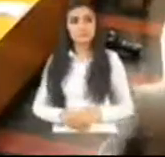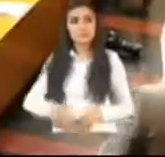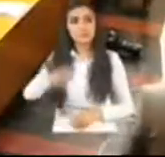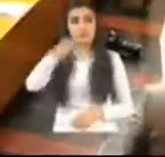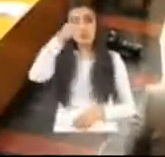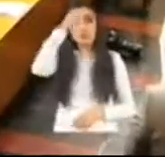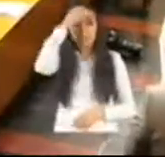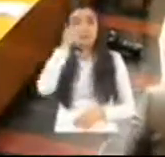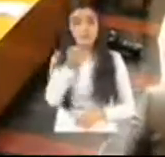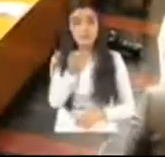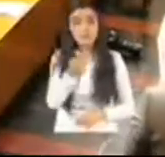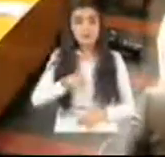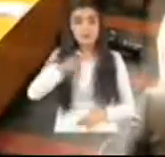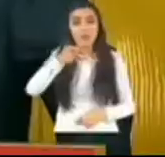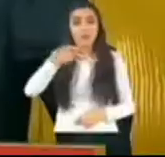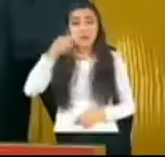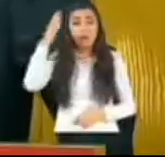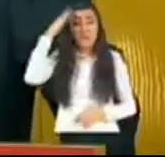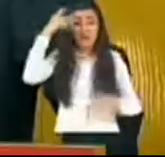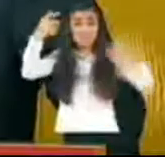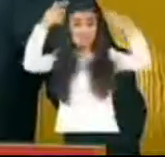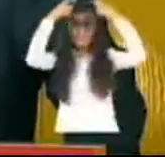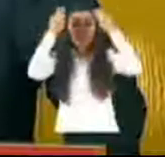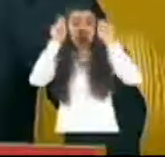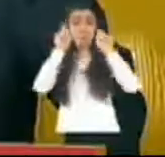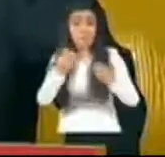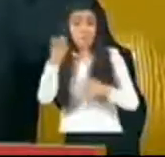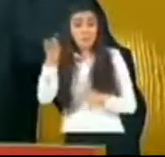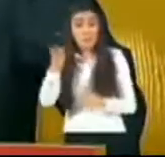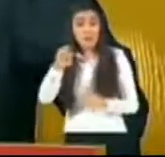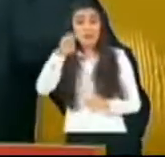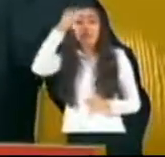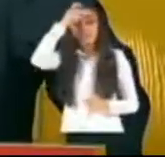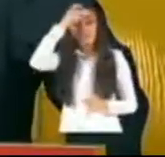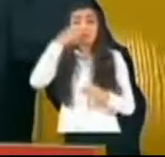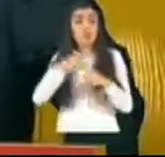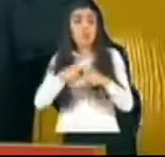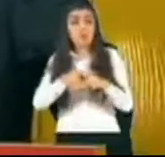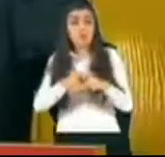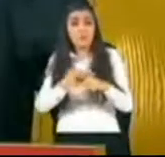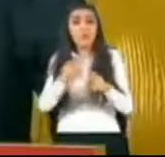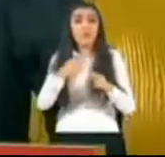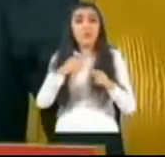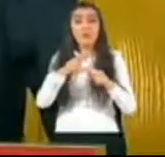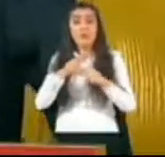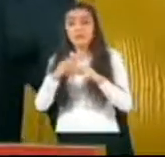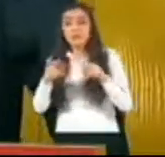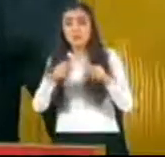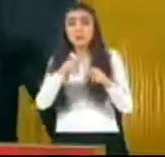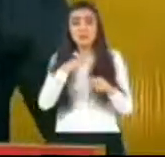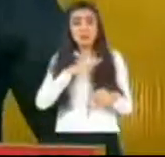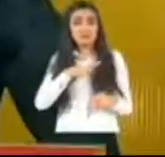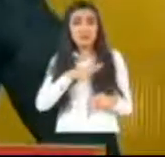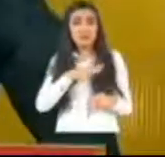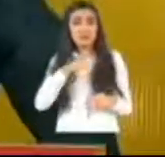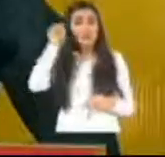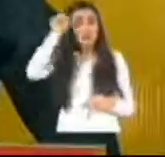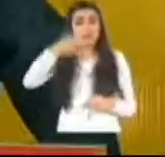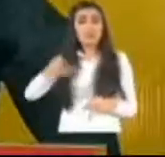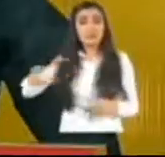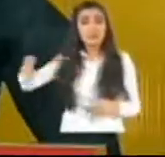Türkiye kurşun sıkanları baş tacı yapmak, Türkiye'yi bölmeyi ve parçalamayı amaçlayan